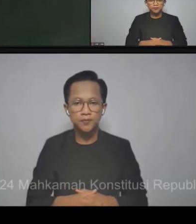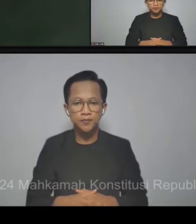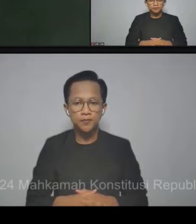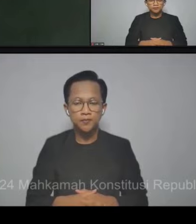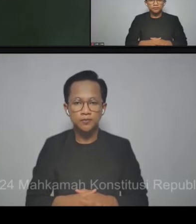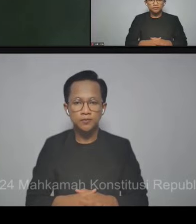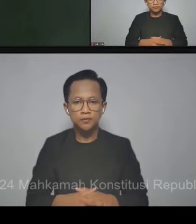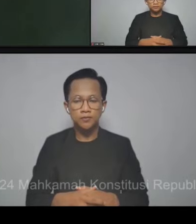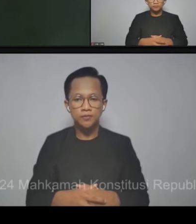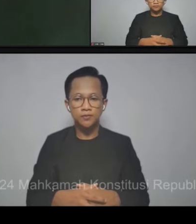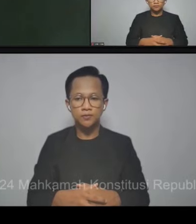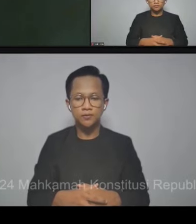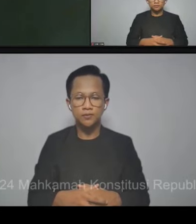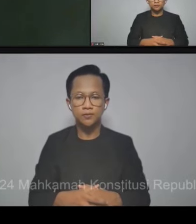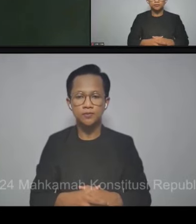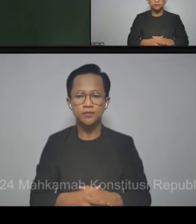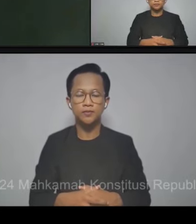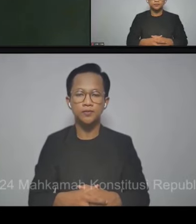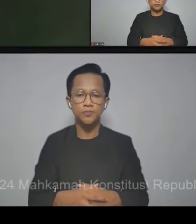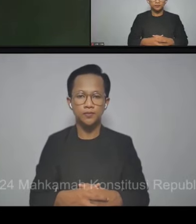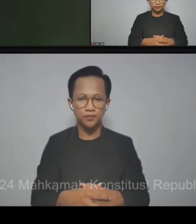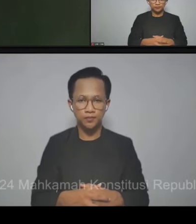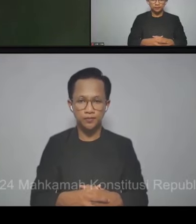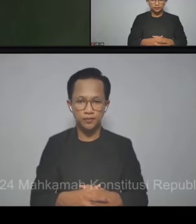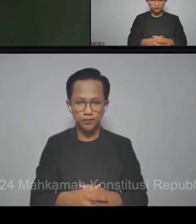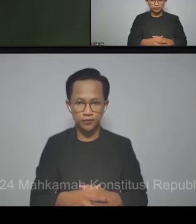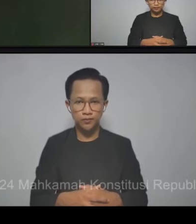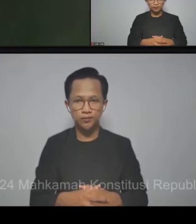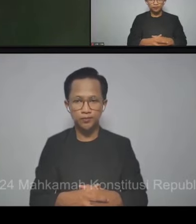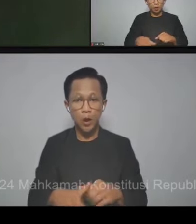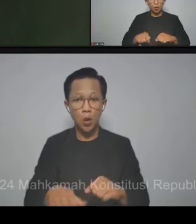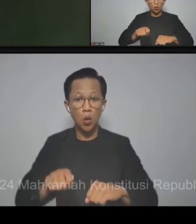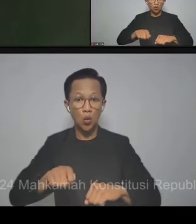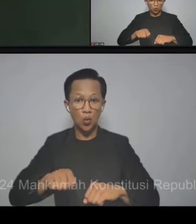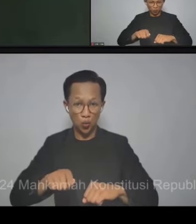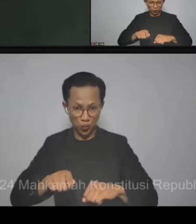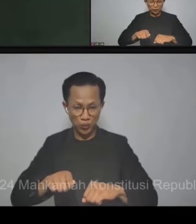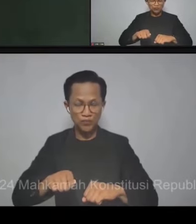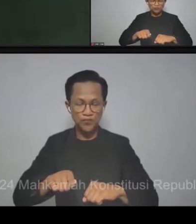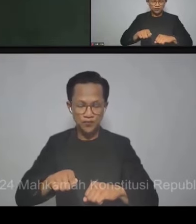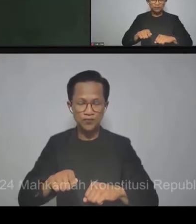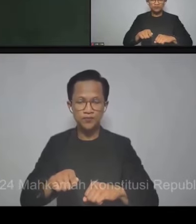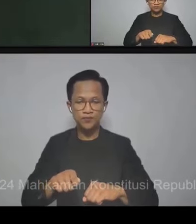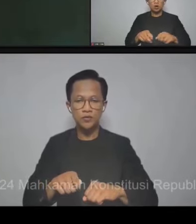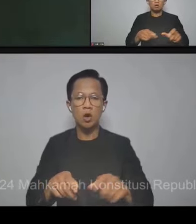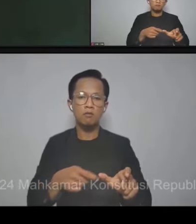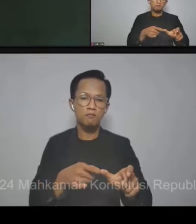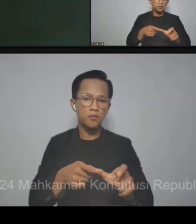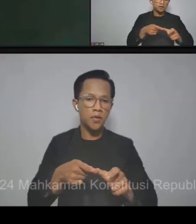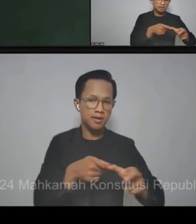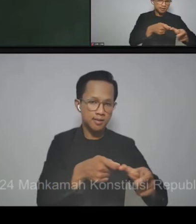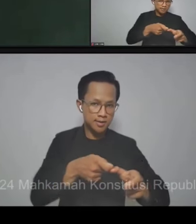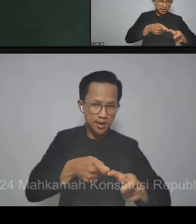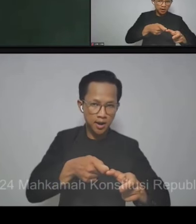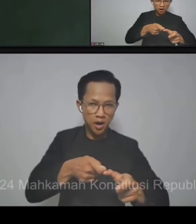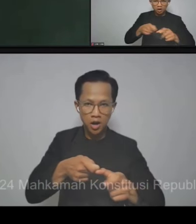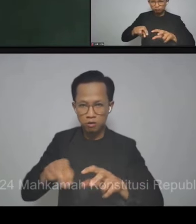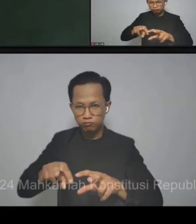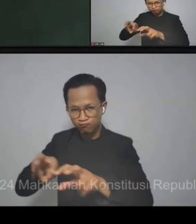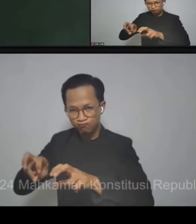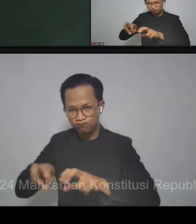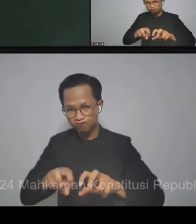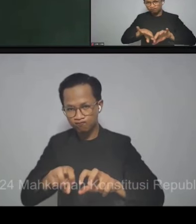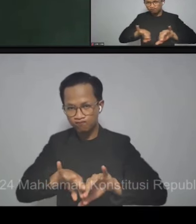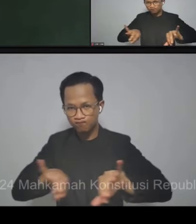dibacakan berdasarkan kutipan pertimbangan hukup di atas bahwa hal yang membedakan antara proses Penyelidikan dan penyelidikan salah satunya adalah adanya mekanisme